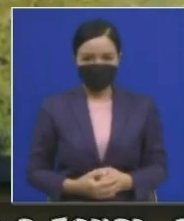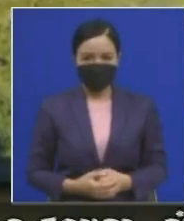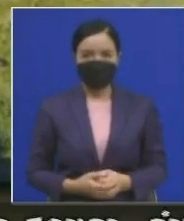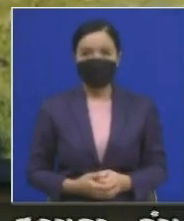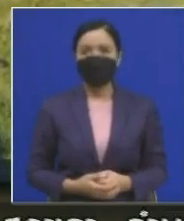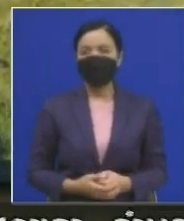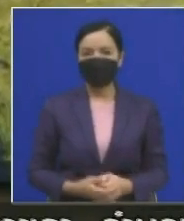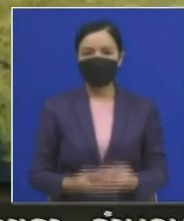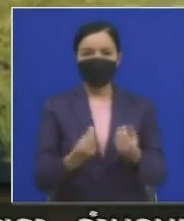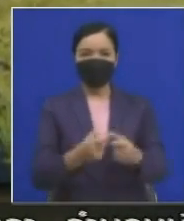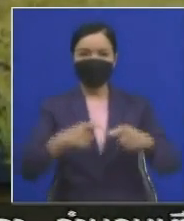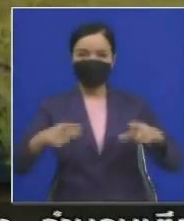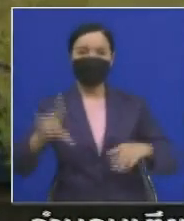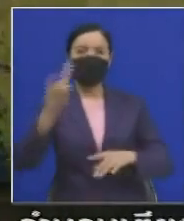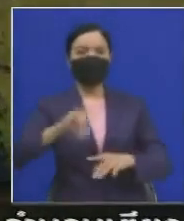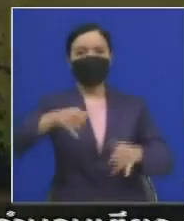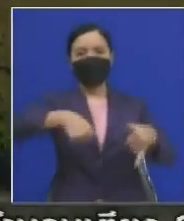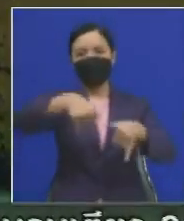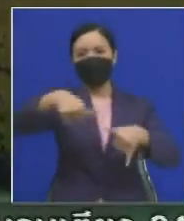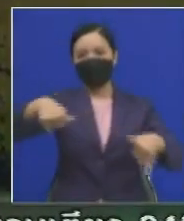พระสาพืนที่จะแสดงสัตว